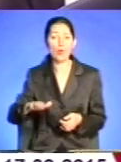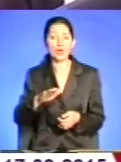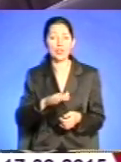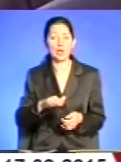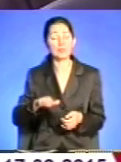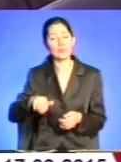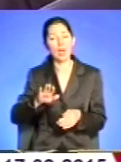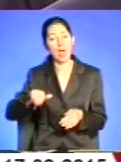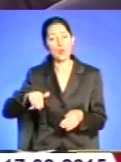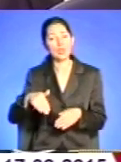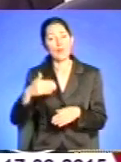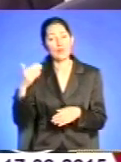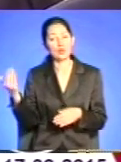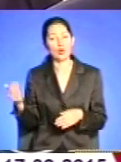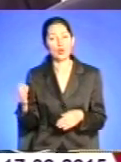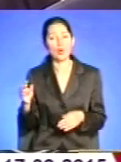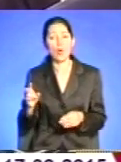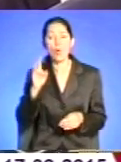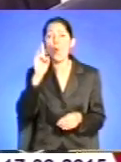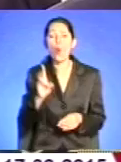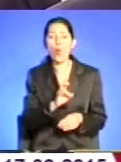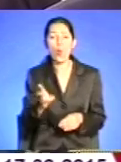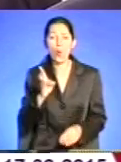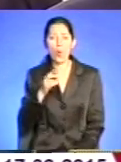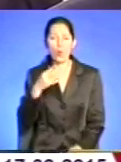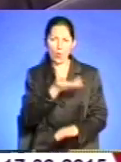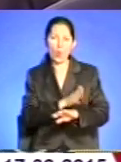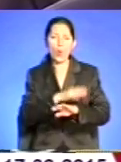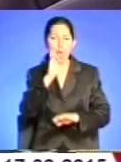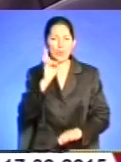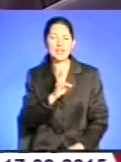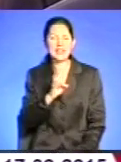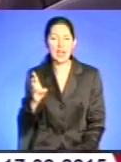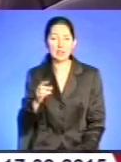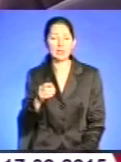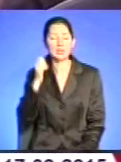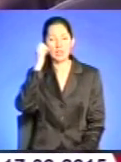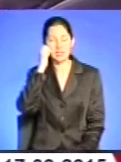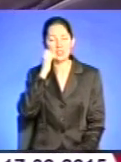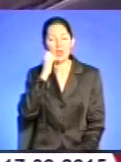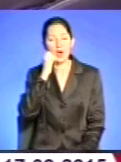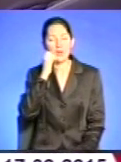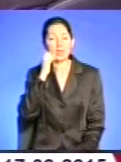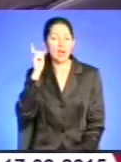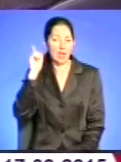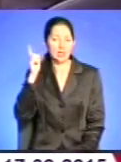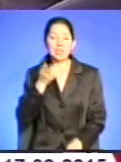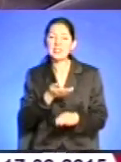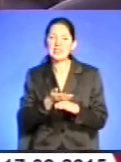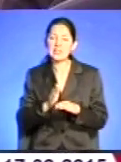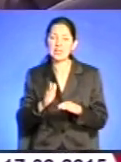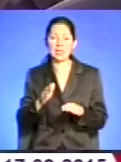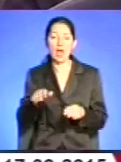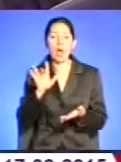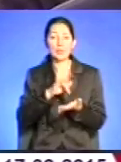сторону костелу і так далі. Бо це є така старовинна частина міста, де його треба робити